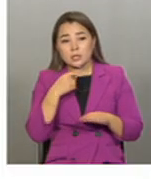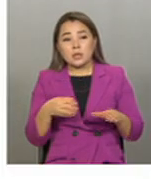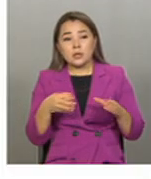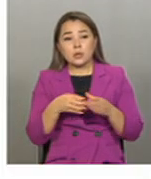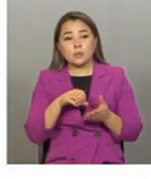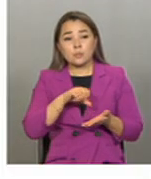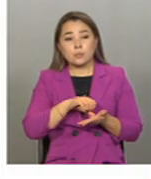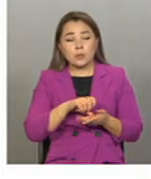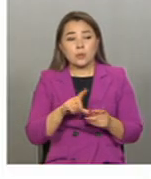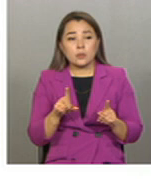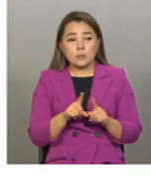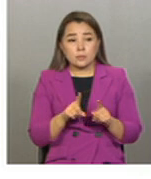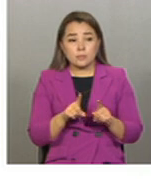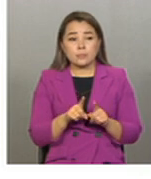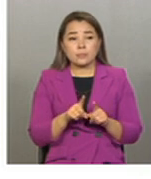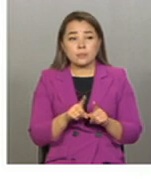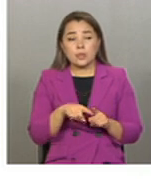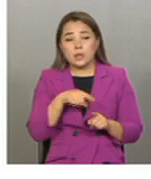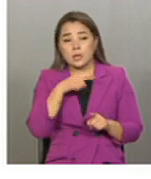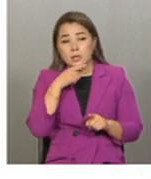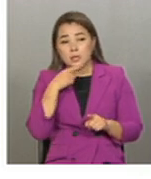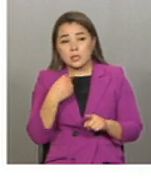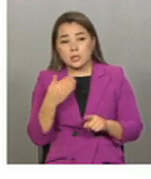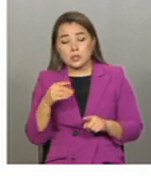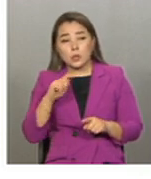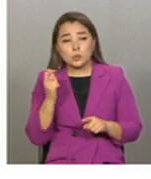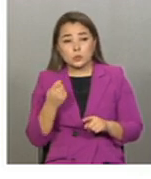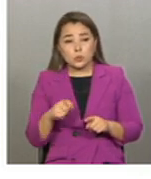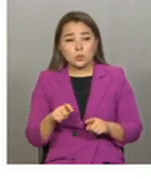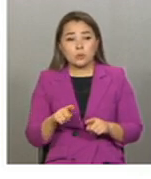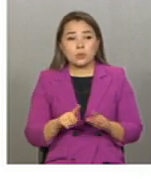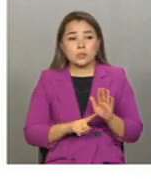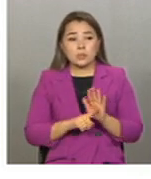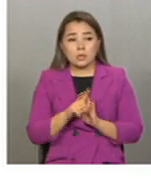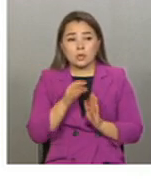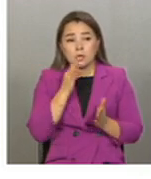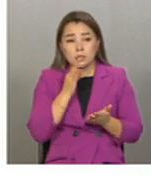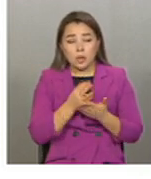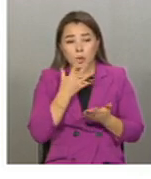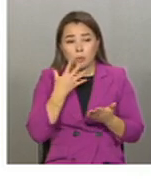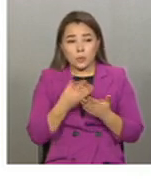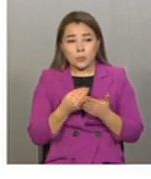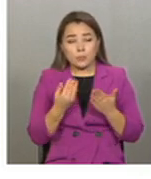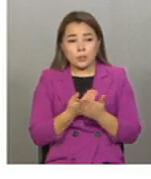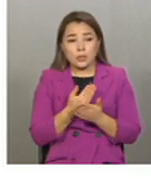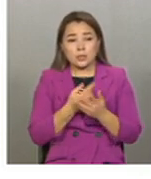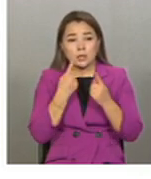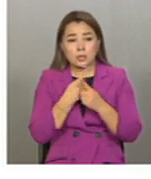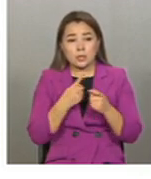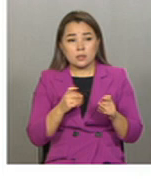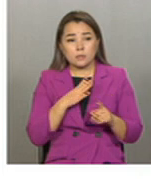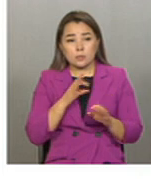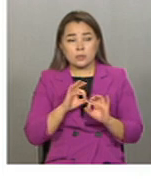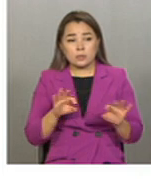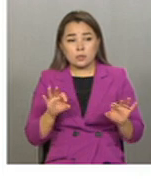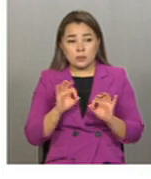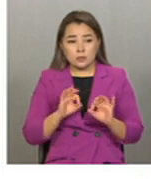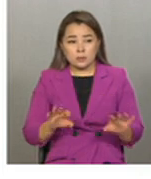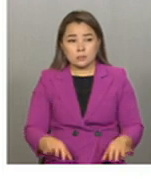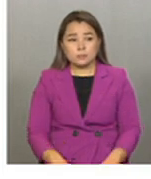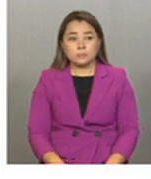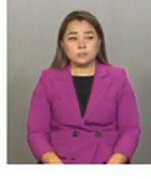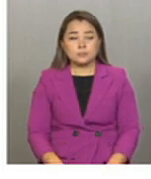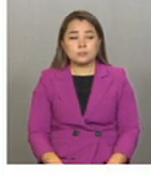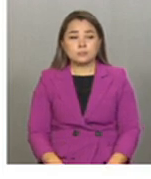үкіметі, Ресей соғыстан шығу туралы өзінің мәлімдемесін жасады. Алтыншы